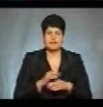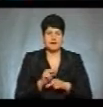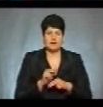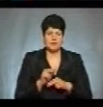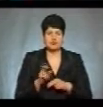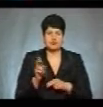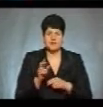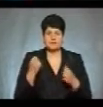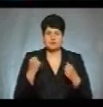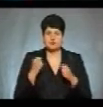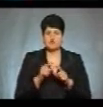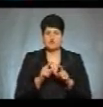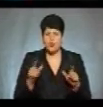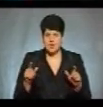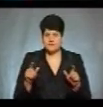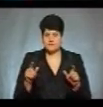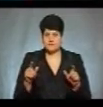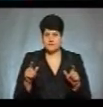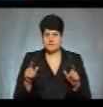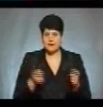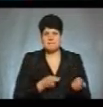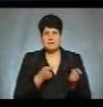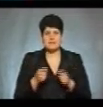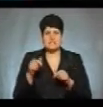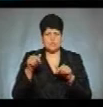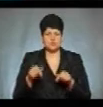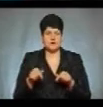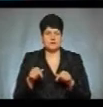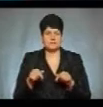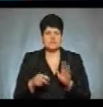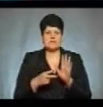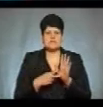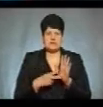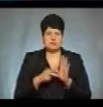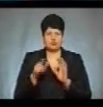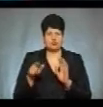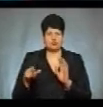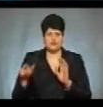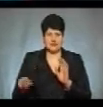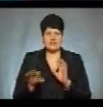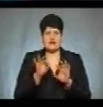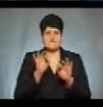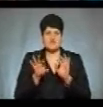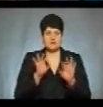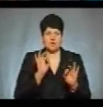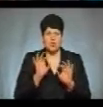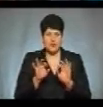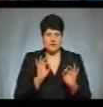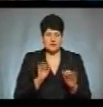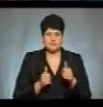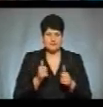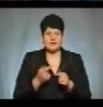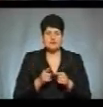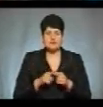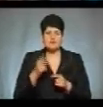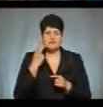Борщівській спортивній школі. Привезли сюди 7 чоловік на відбіркову область. Найперше це треба